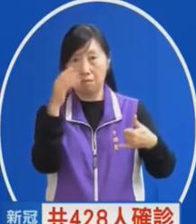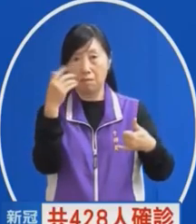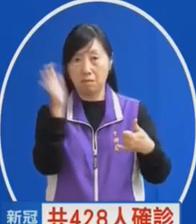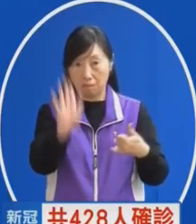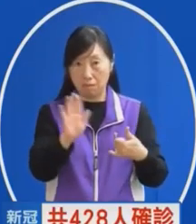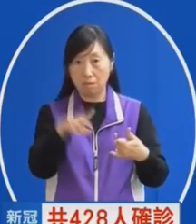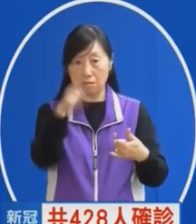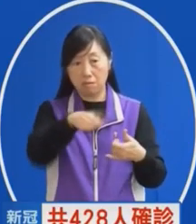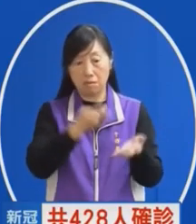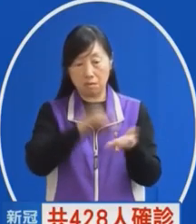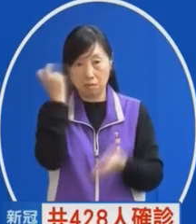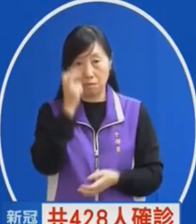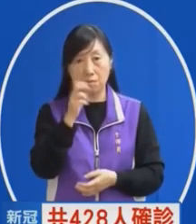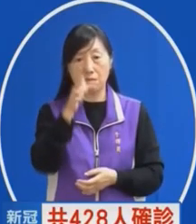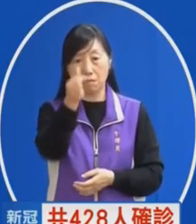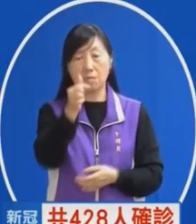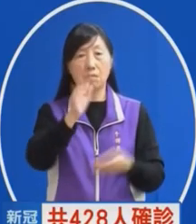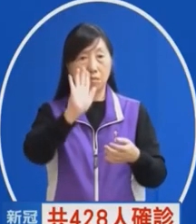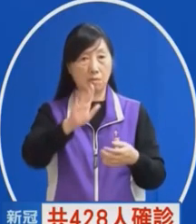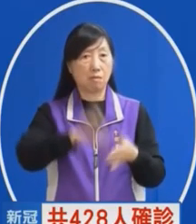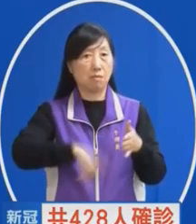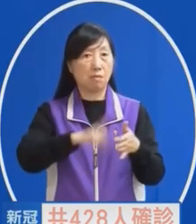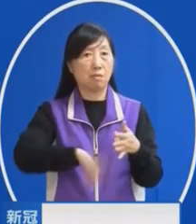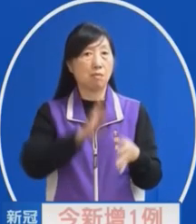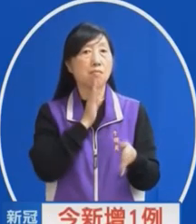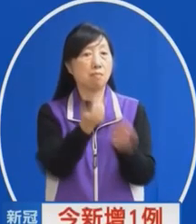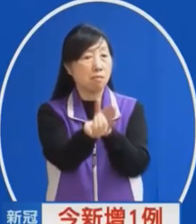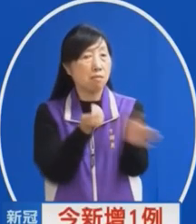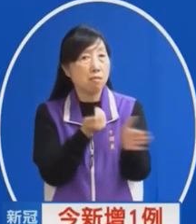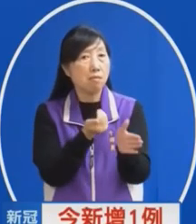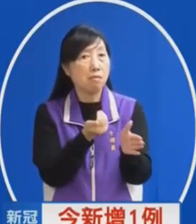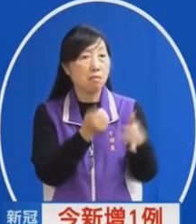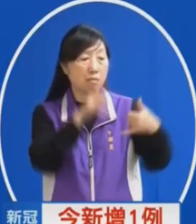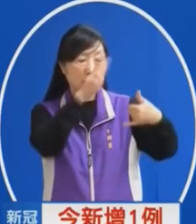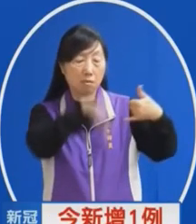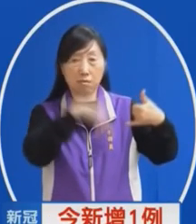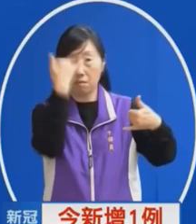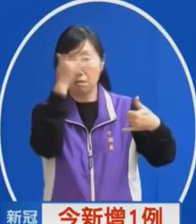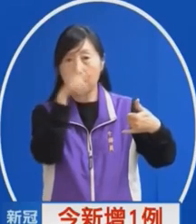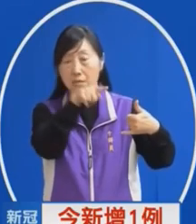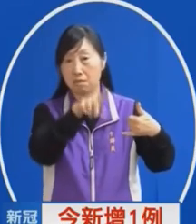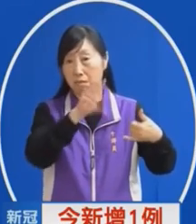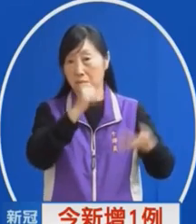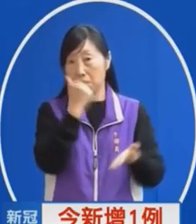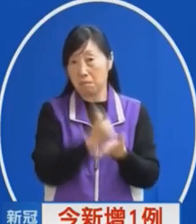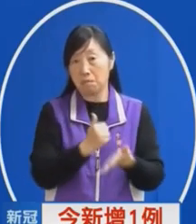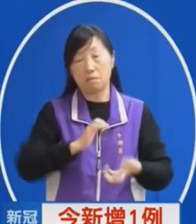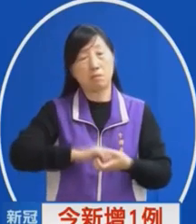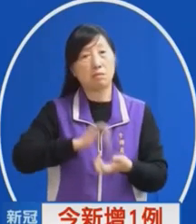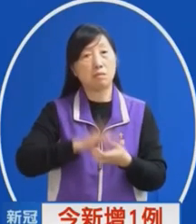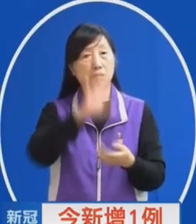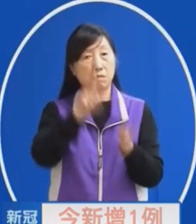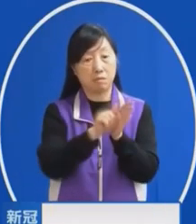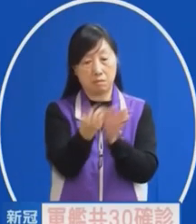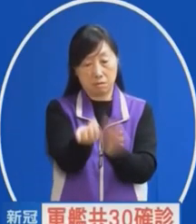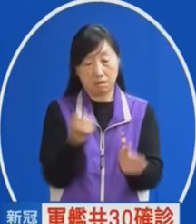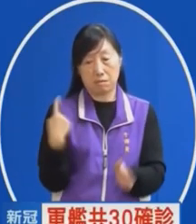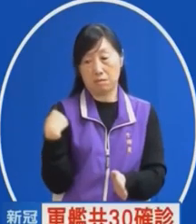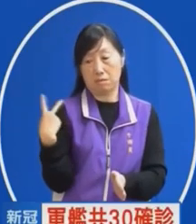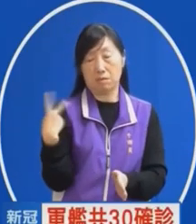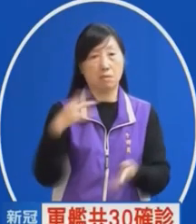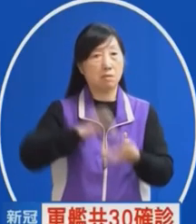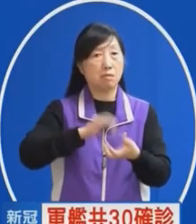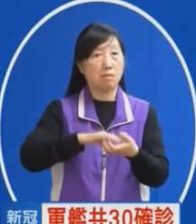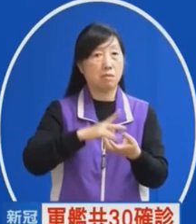那发病前是不是一定都验不到？不一定的哈。那发病前一两天也许也会被我们采